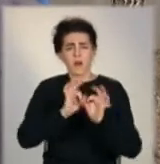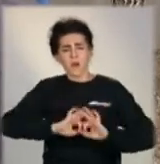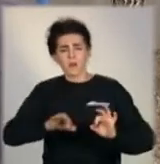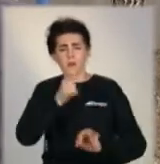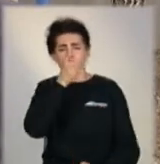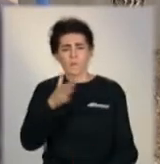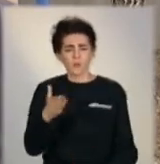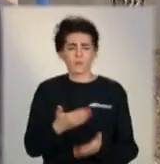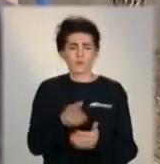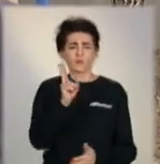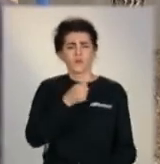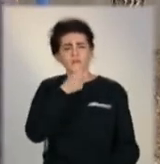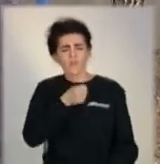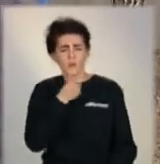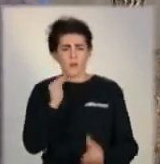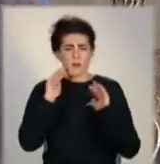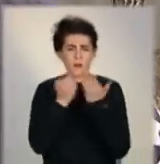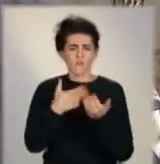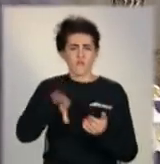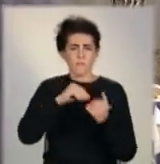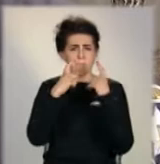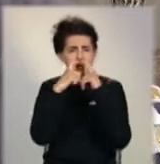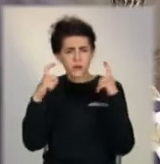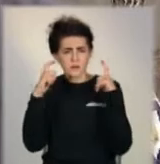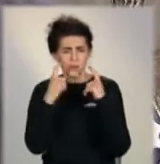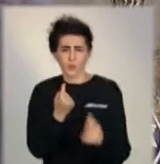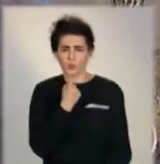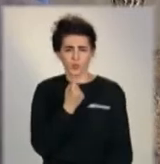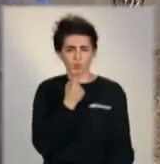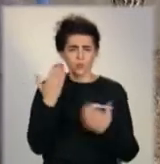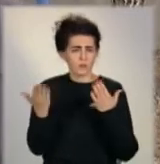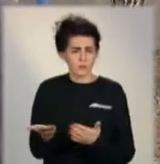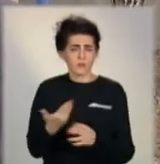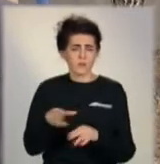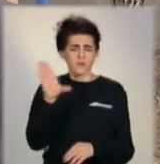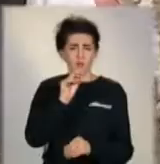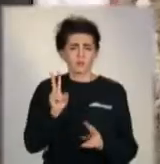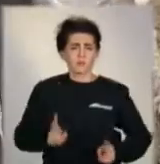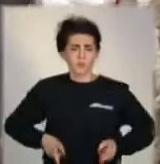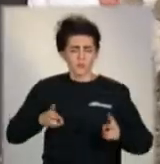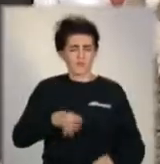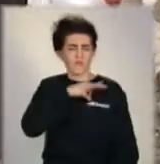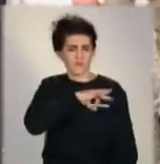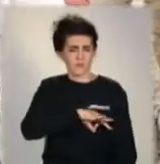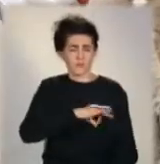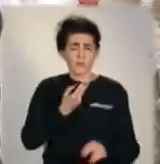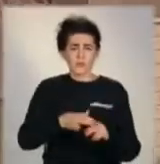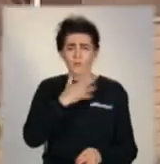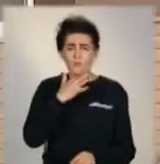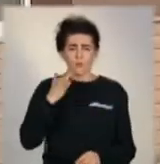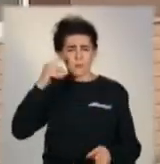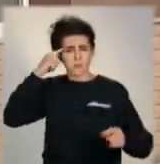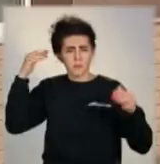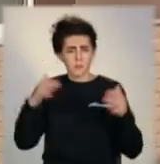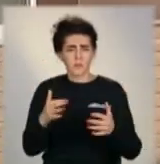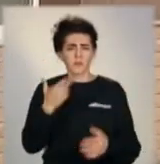зовнішність. Тим паче, що зараз у нас карантин, усі в масках. Це дуже на руку зловмисникам. На гачок таких злодюжок